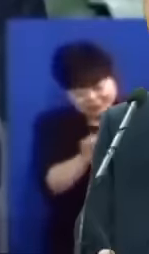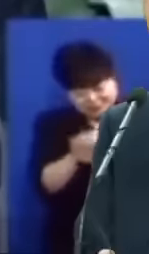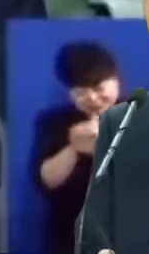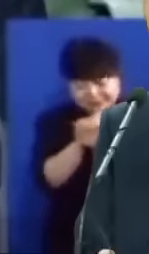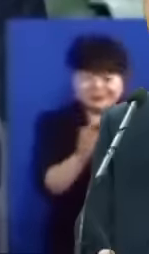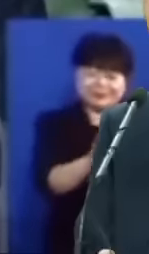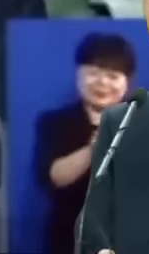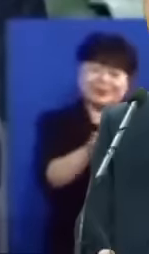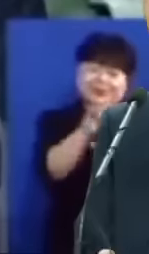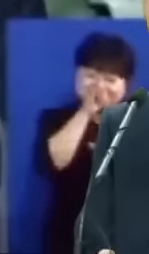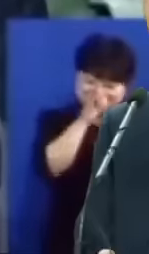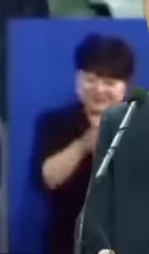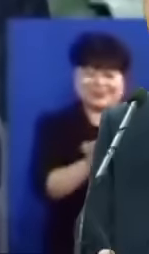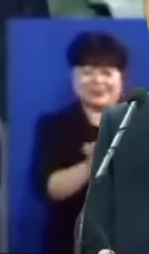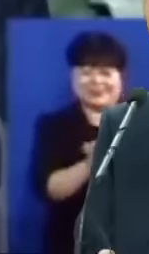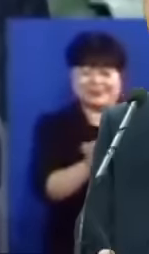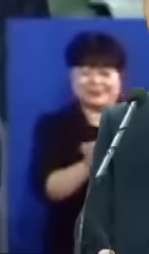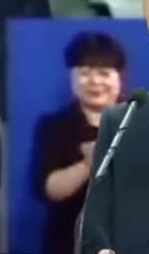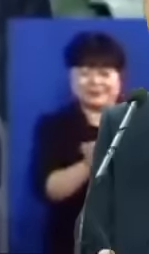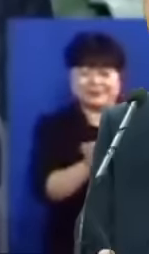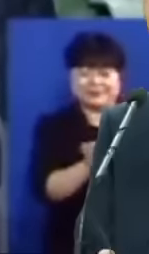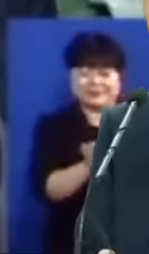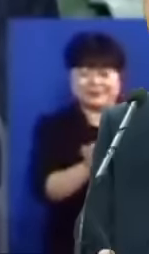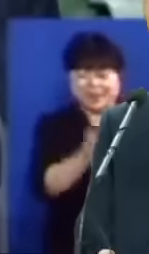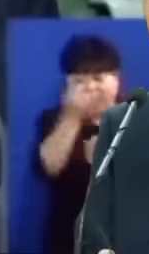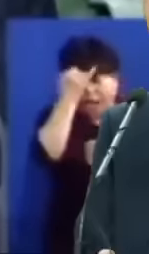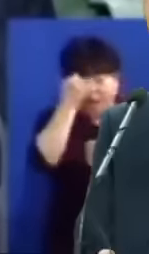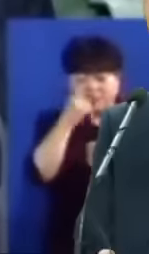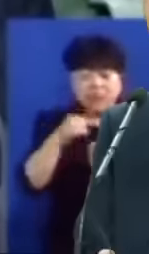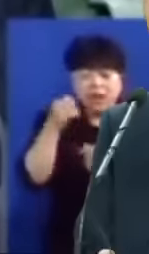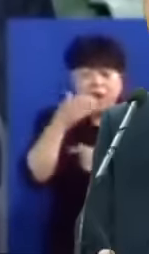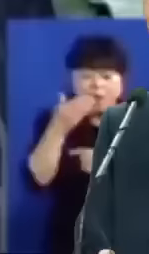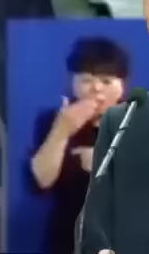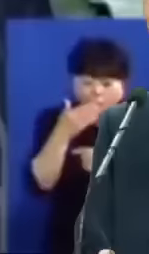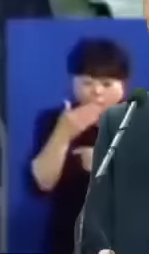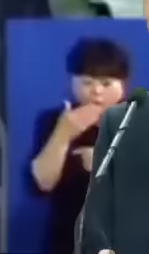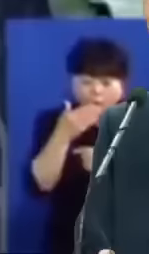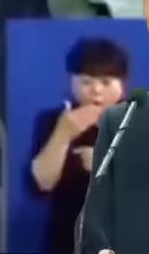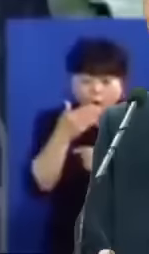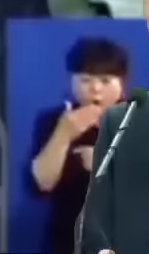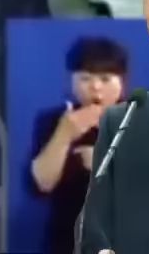깊었습니다. 어느 정도냐? 하와가 선악과를 따먹고